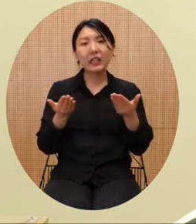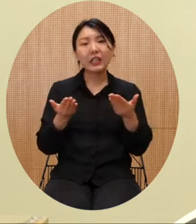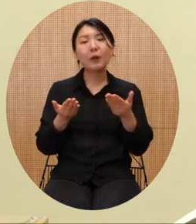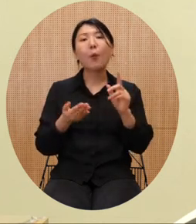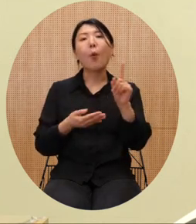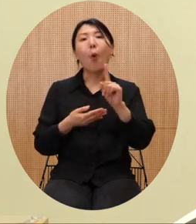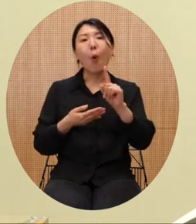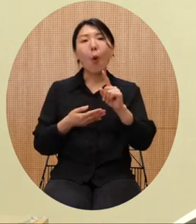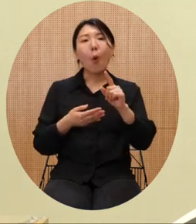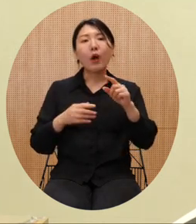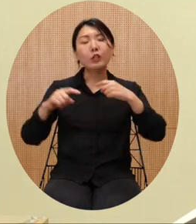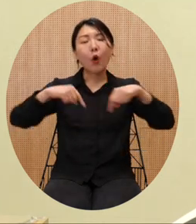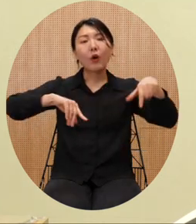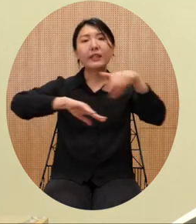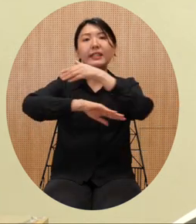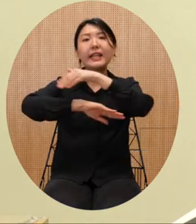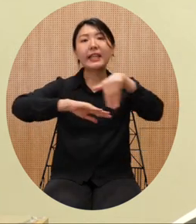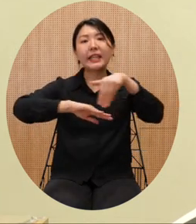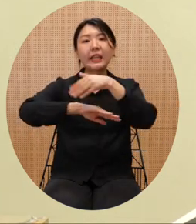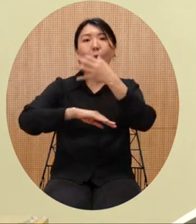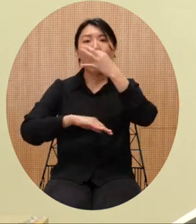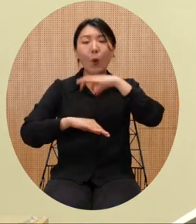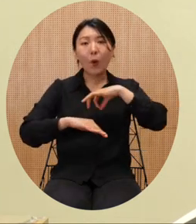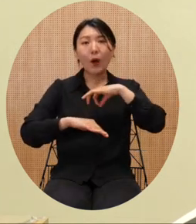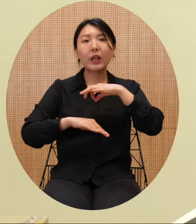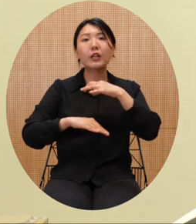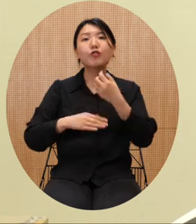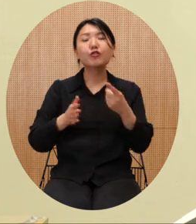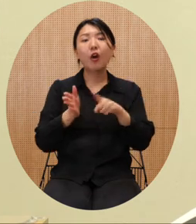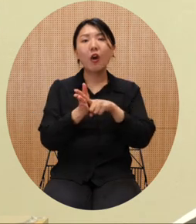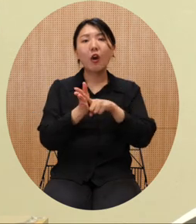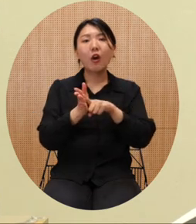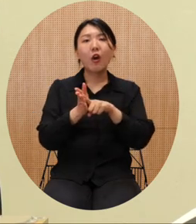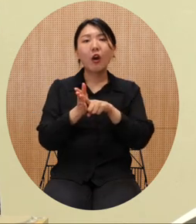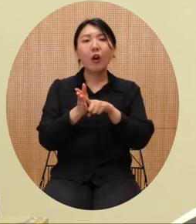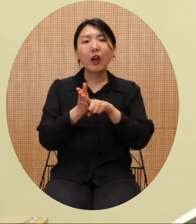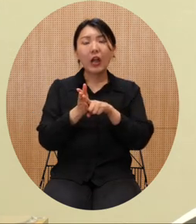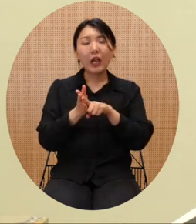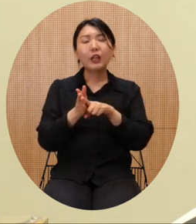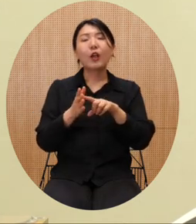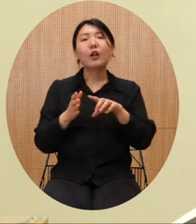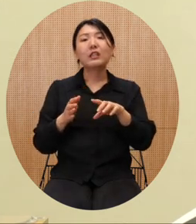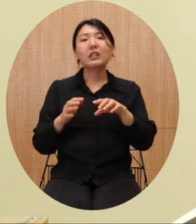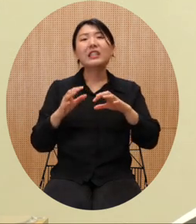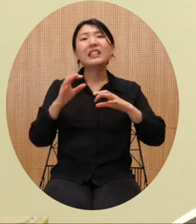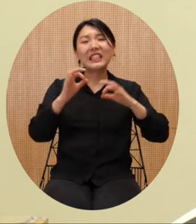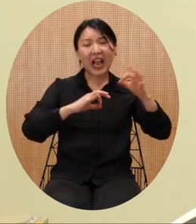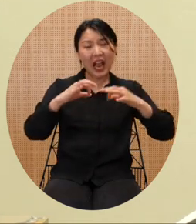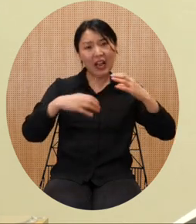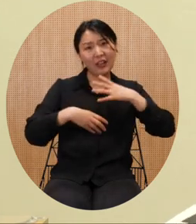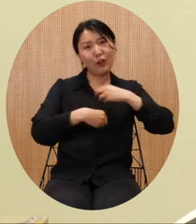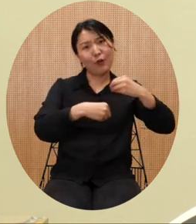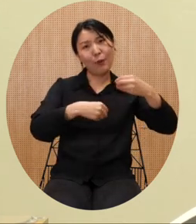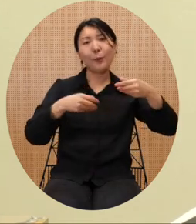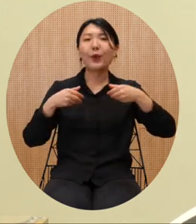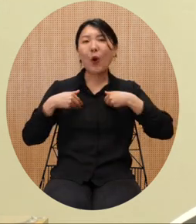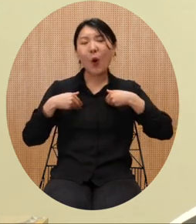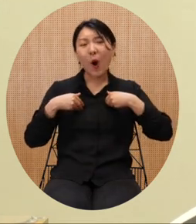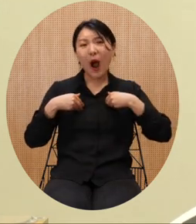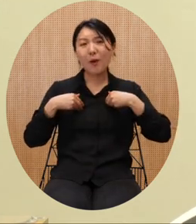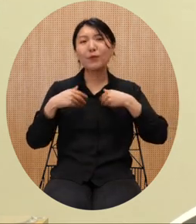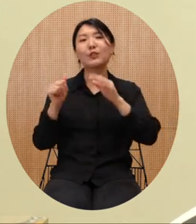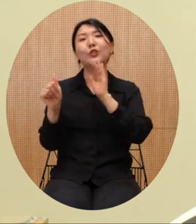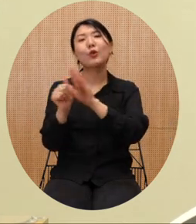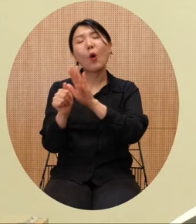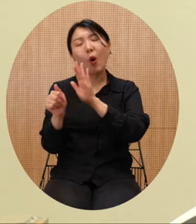이 정책이 효과가 있기 위해서는 시장이 안정적이어야 되거든요. 아무리 지원을